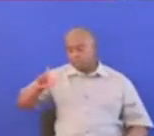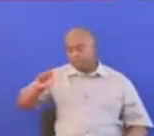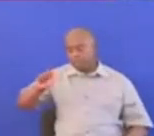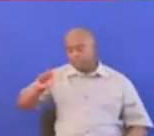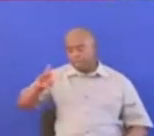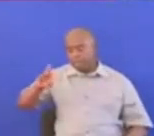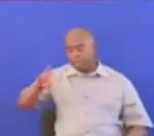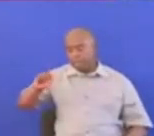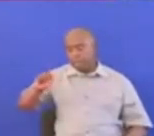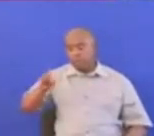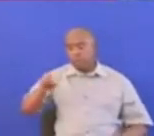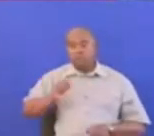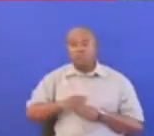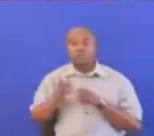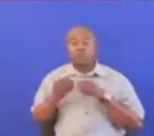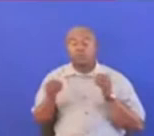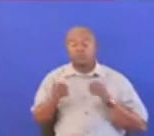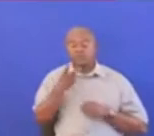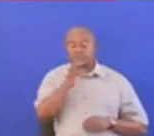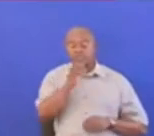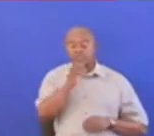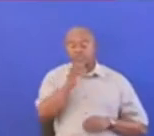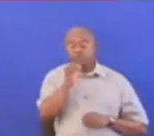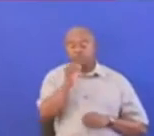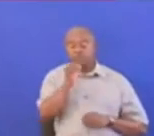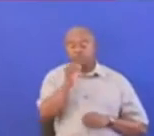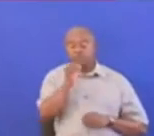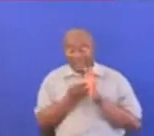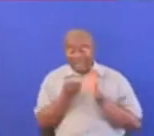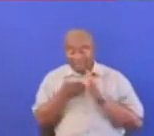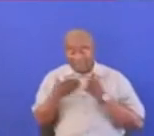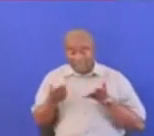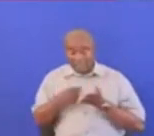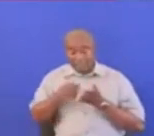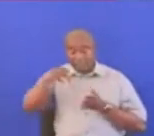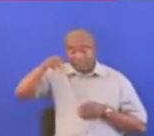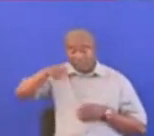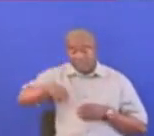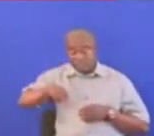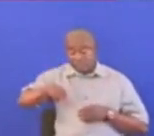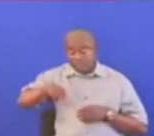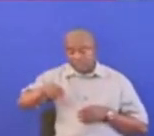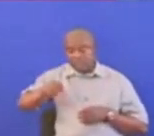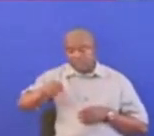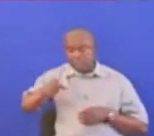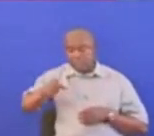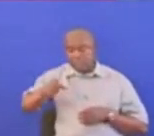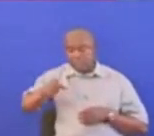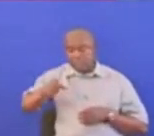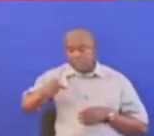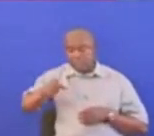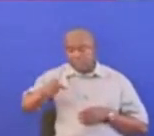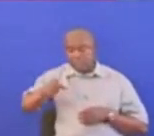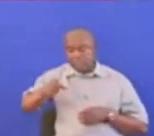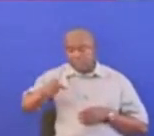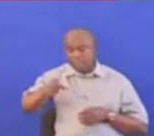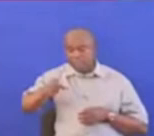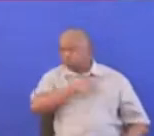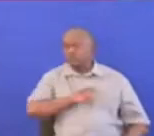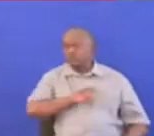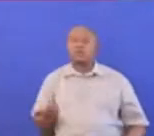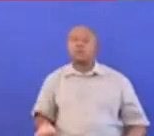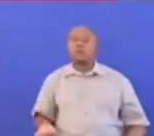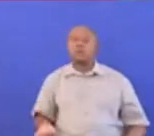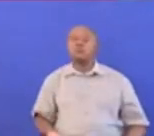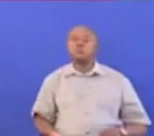Mbalali umekuwepo tangu 2008 pale ilipowekwa GN28. Baada ya GN28 kuwekwa, wananchi hawakuridhika